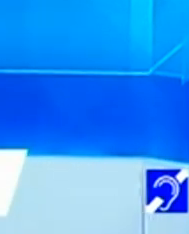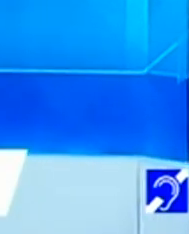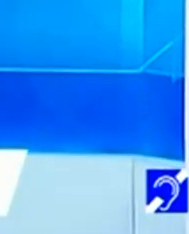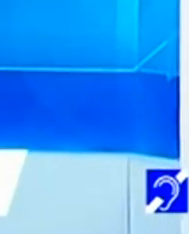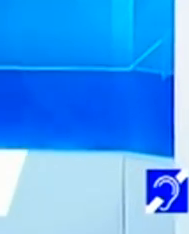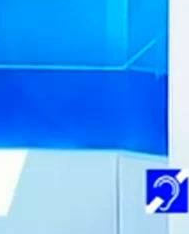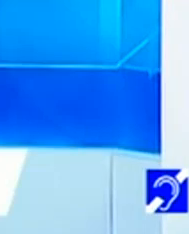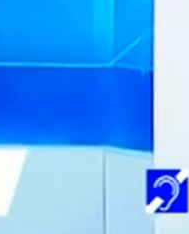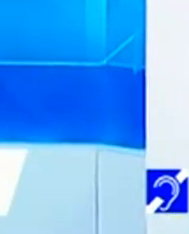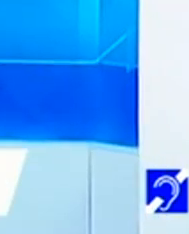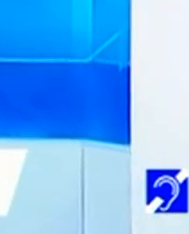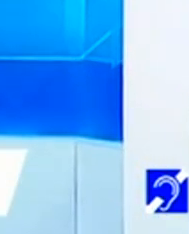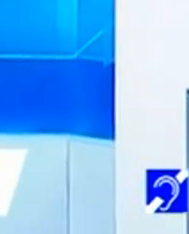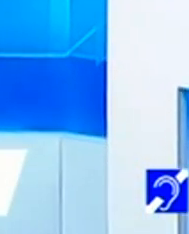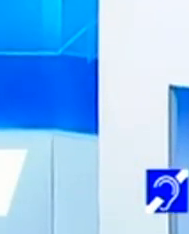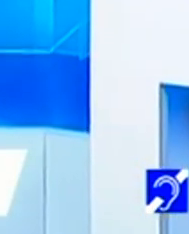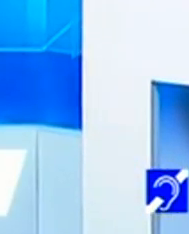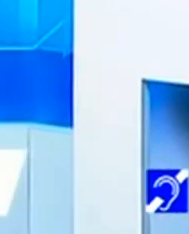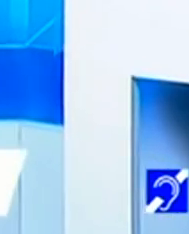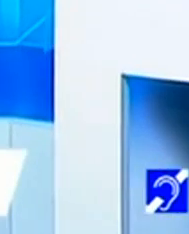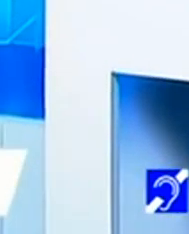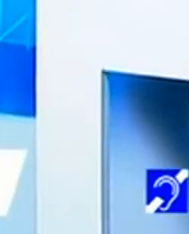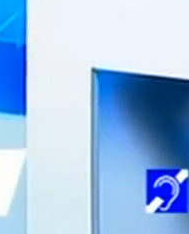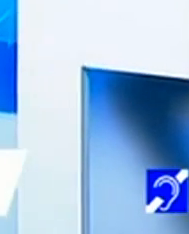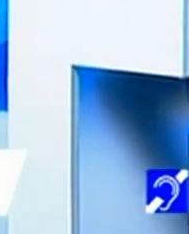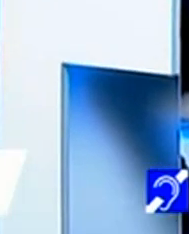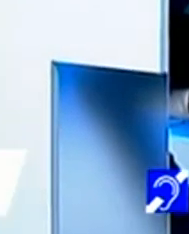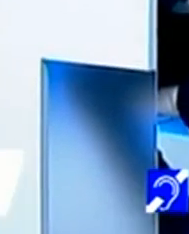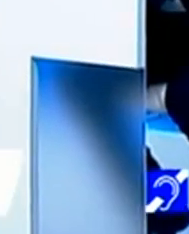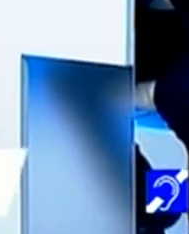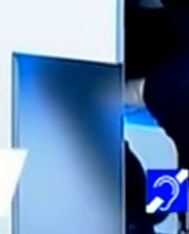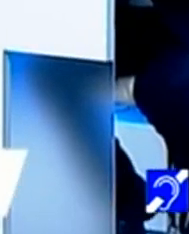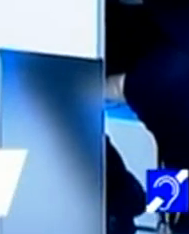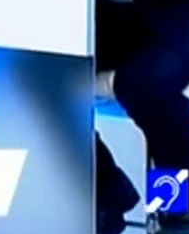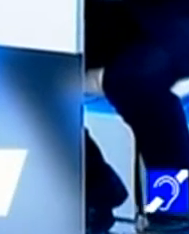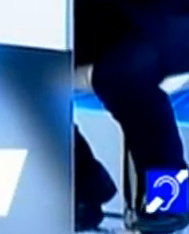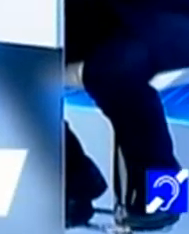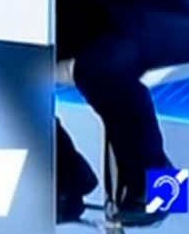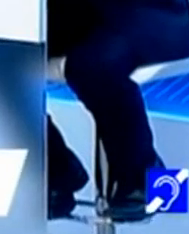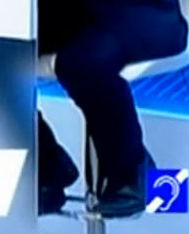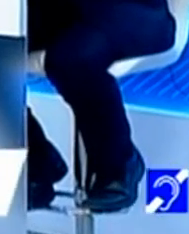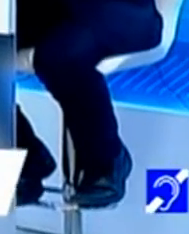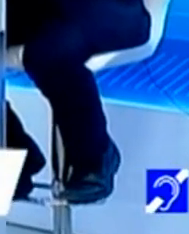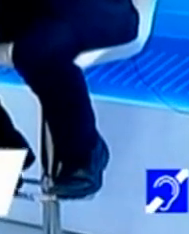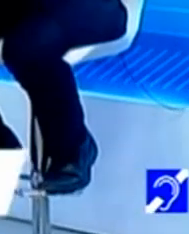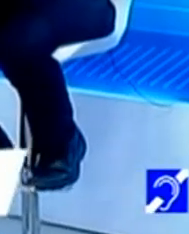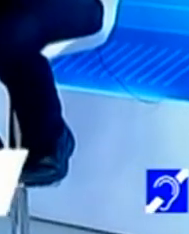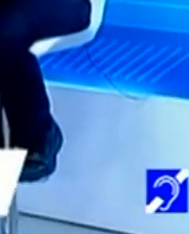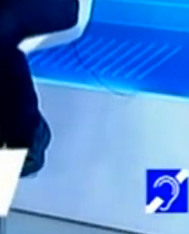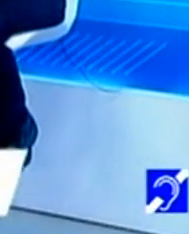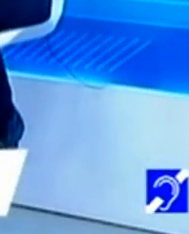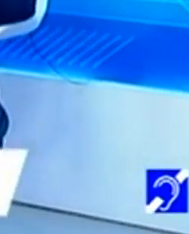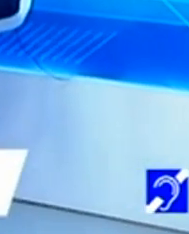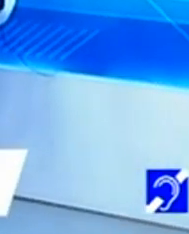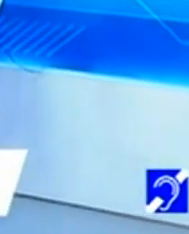din partea Partidului Unității Naționale. Bună seara și mulțumesc! Bună seara, Mihai! Și Tudor Deliu din partea Partidului Liberal